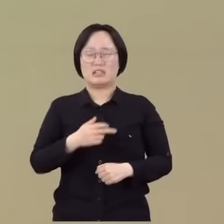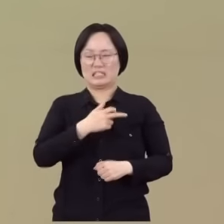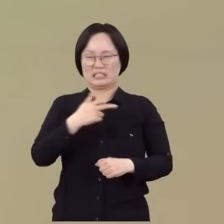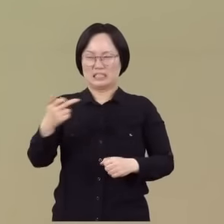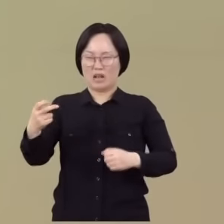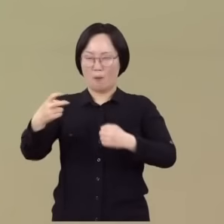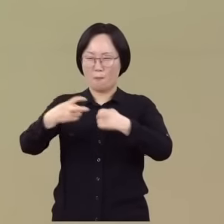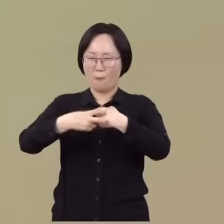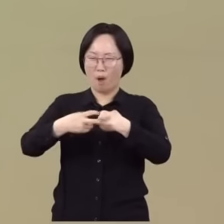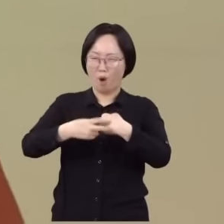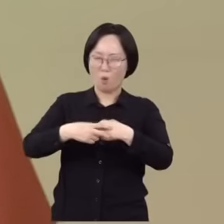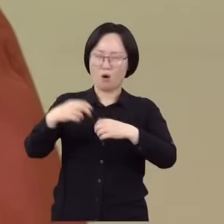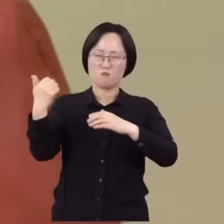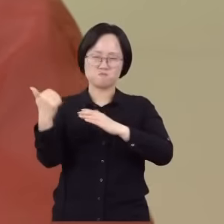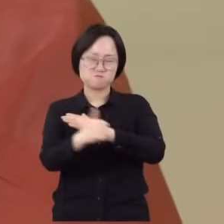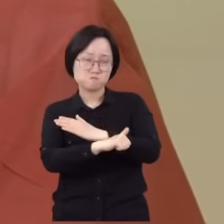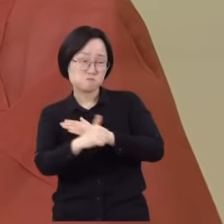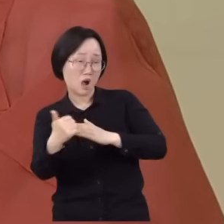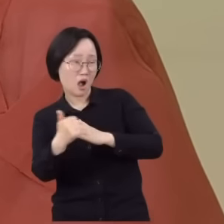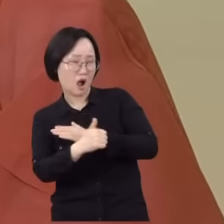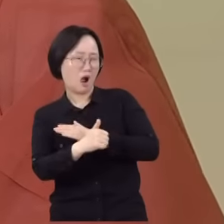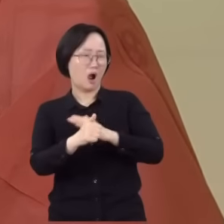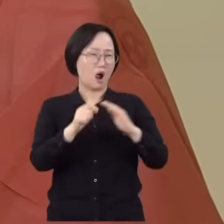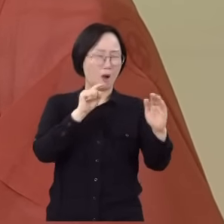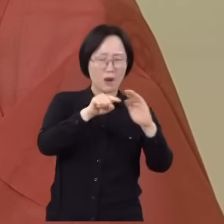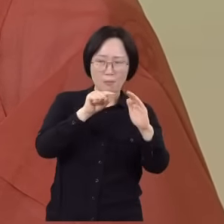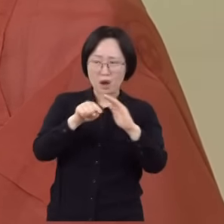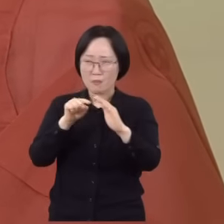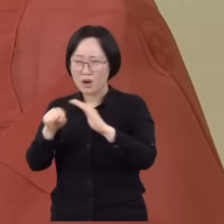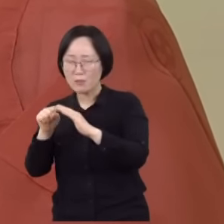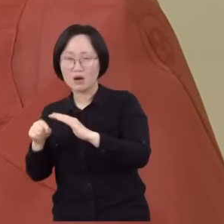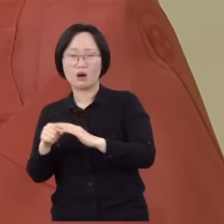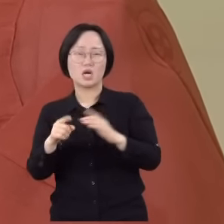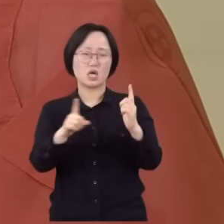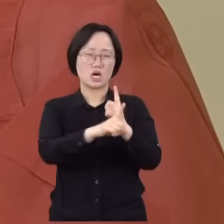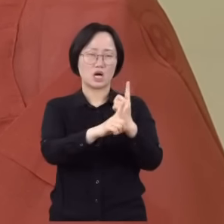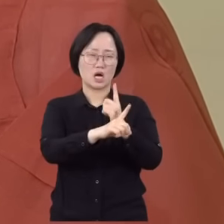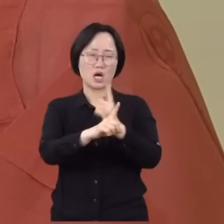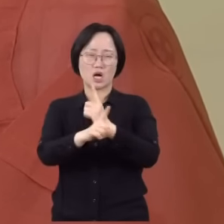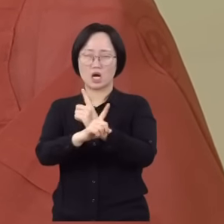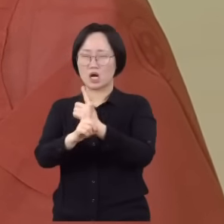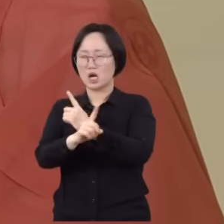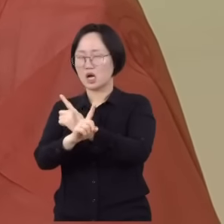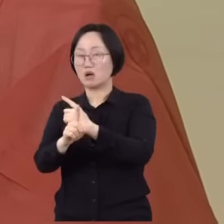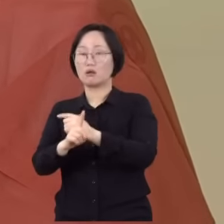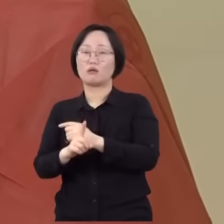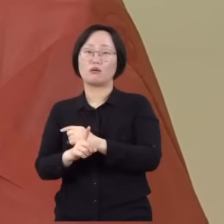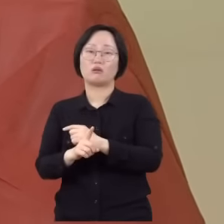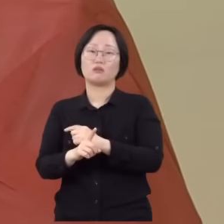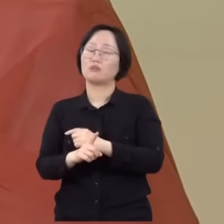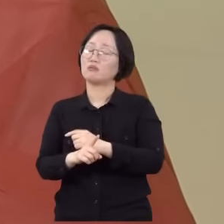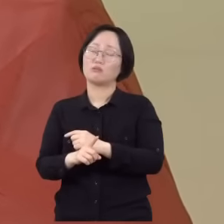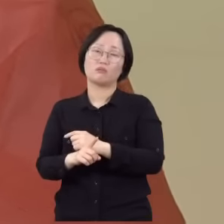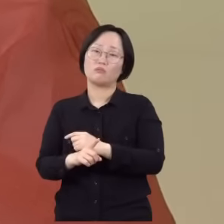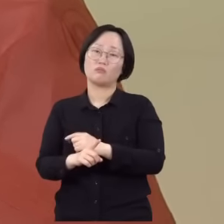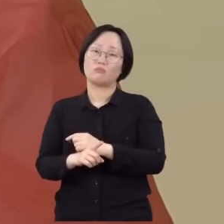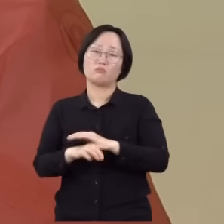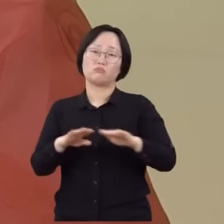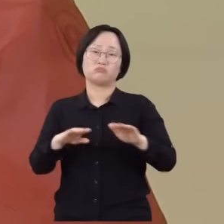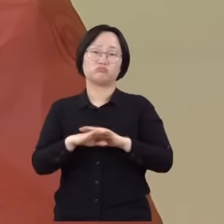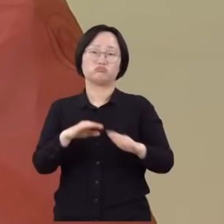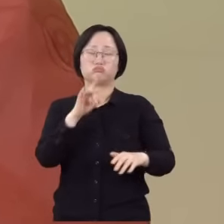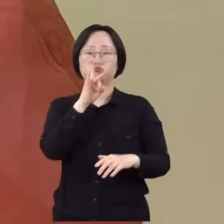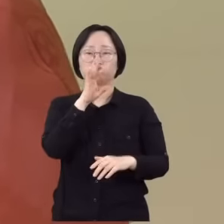온갖 치료를 했는데도 아 쉽게 낫지를 않더 그래요 그냥 그때뿐이고 팔이 너무